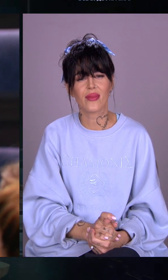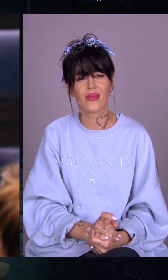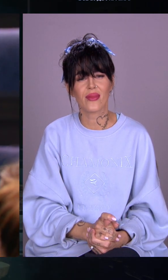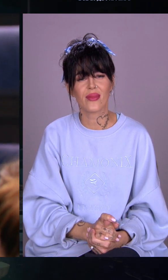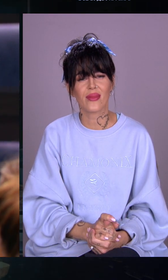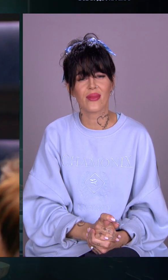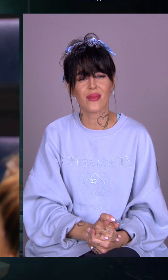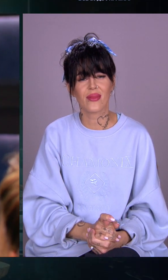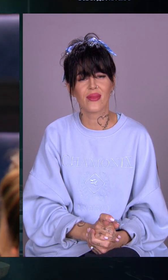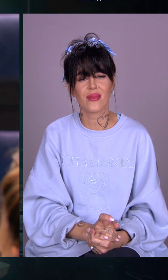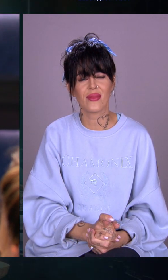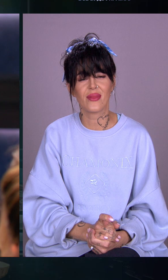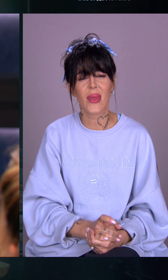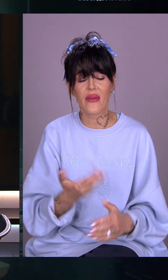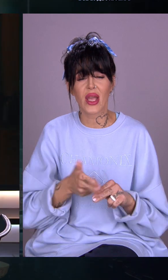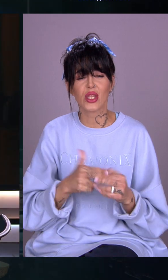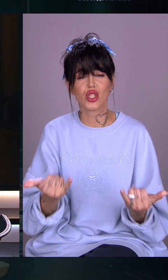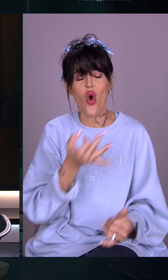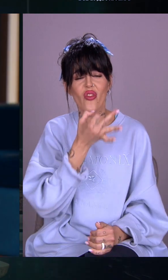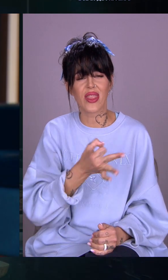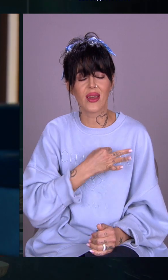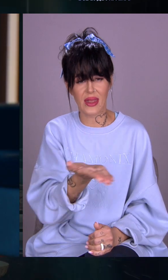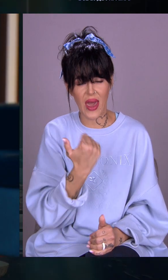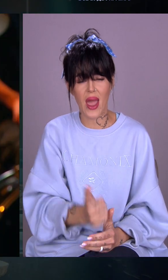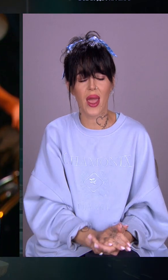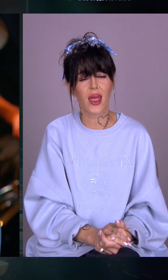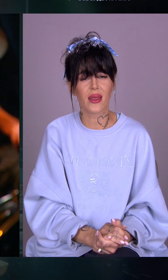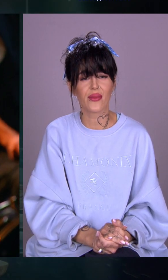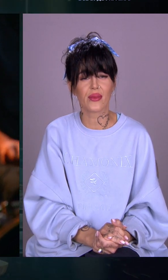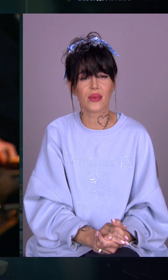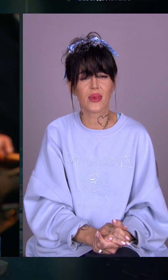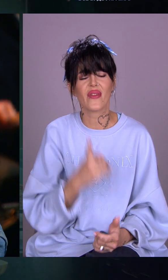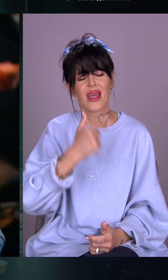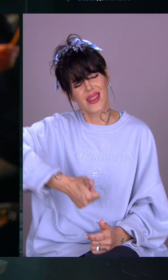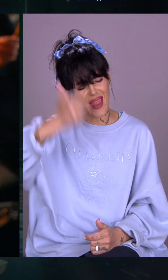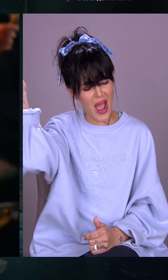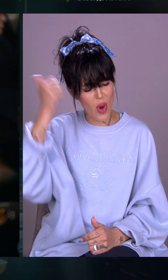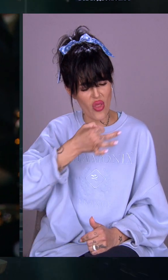контролер часу і каже, все, час відповідати. Хто відповідає? Відповідає от той на барабані.